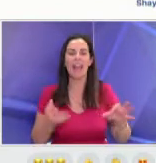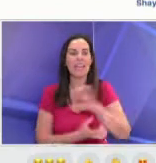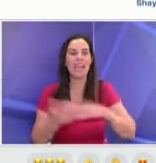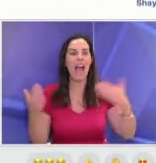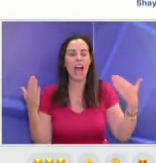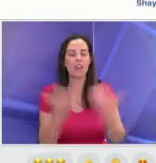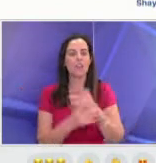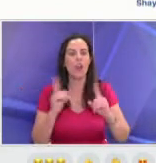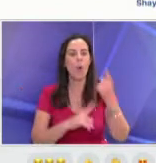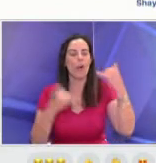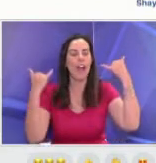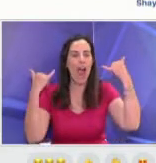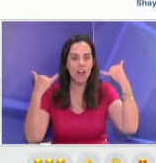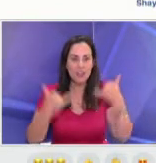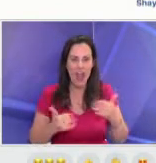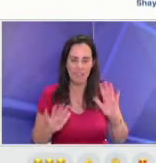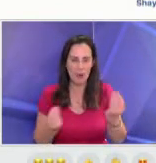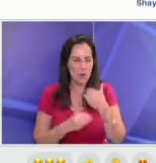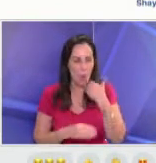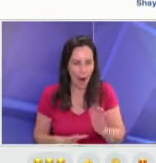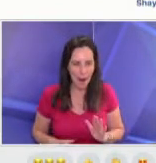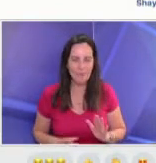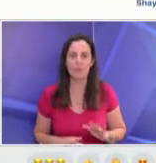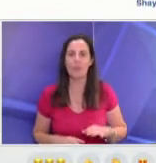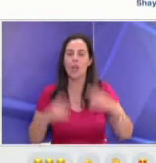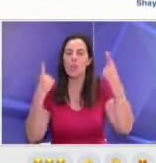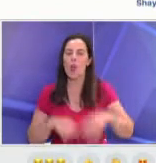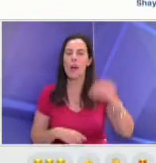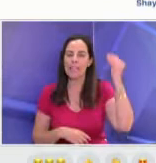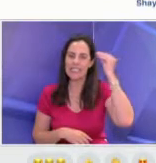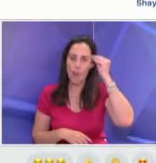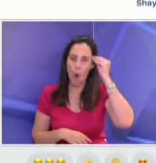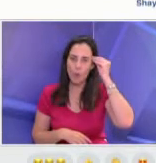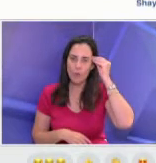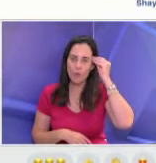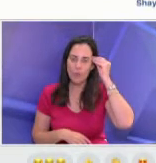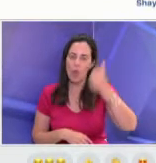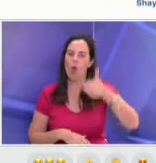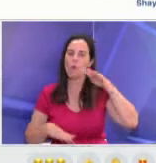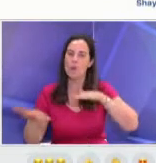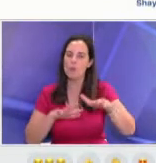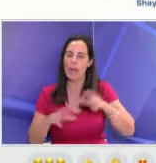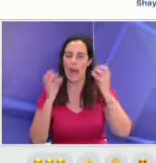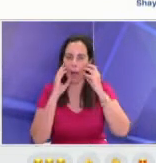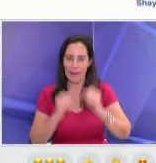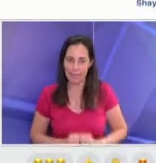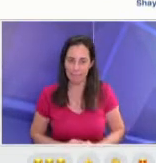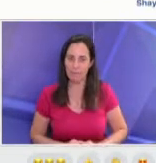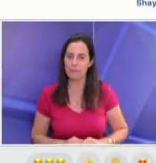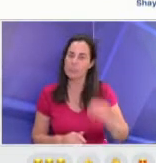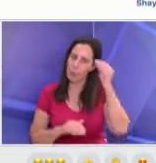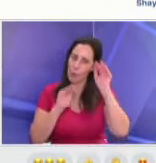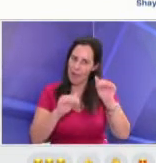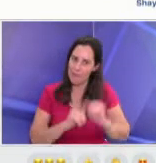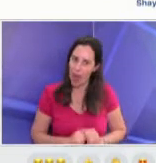החדשה שמתרחשת עלינו לרעה. יום הזיכרון לראש הממשלה יצחק רבין, זכרו